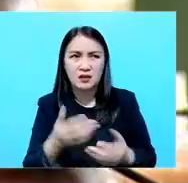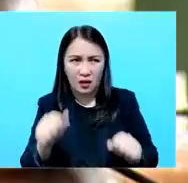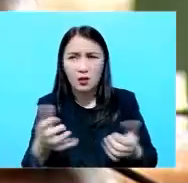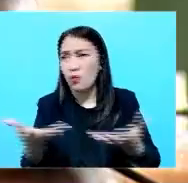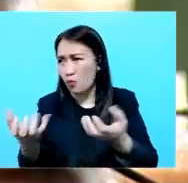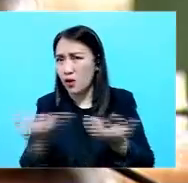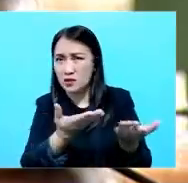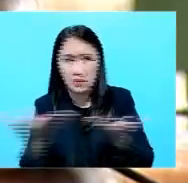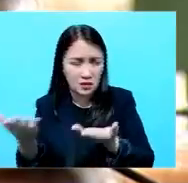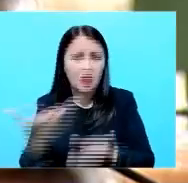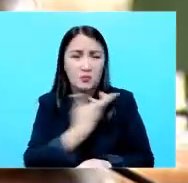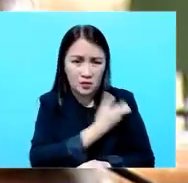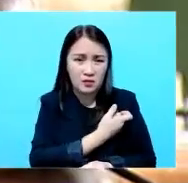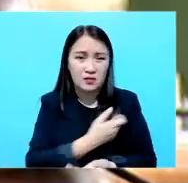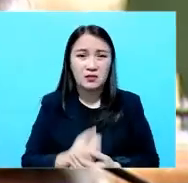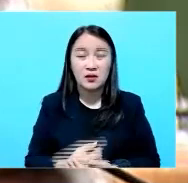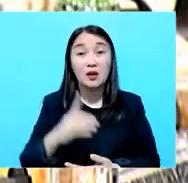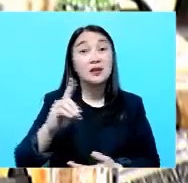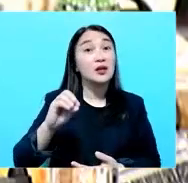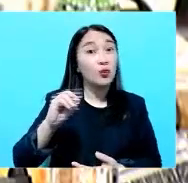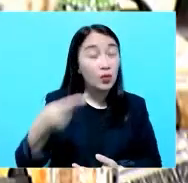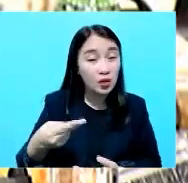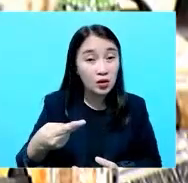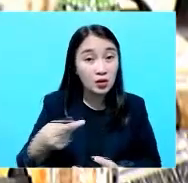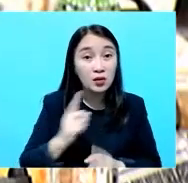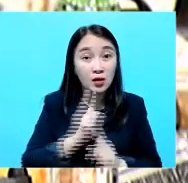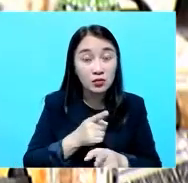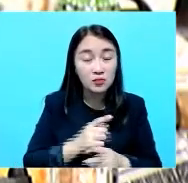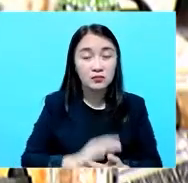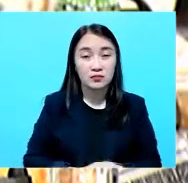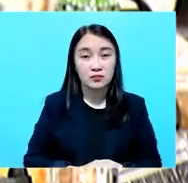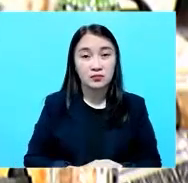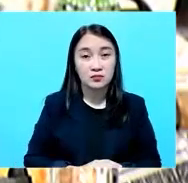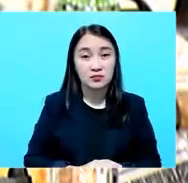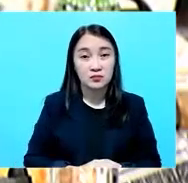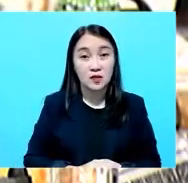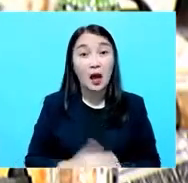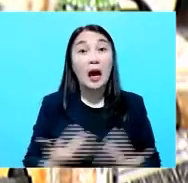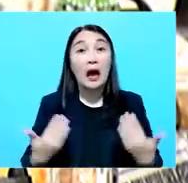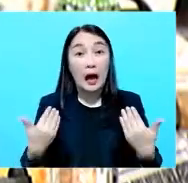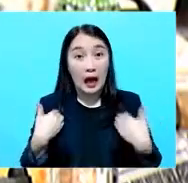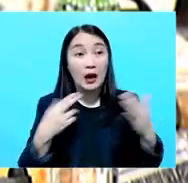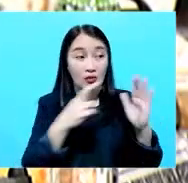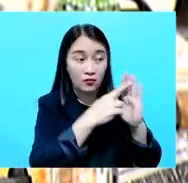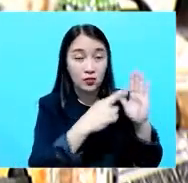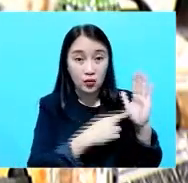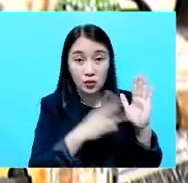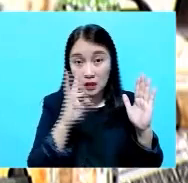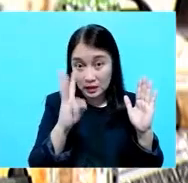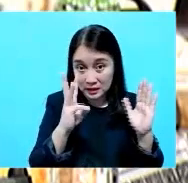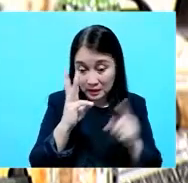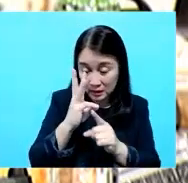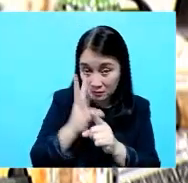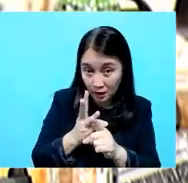magpabakuna. Sagot naman ng DOH, we have this rule, yun pong 6 months to expire na mga